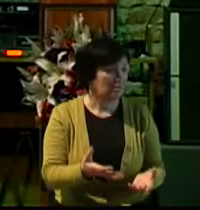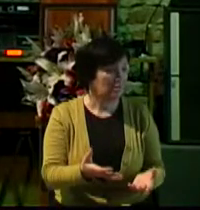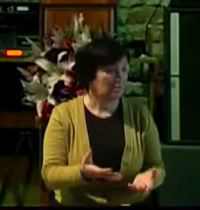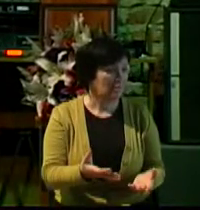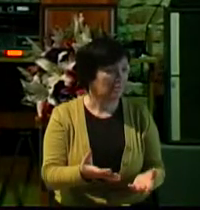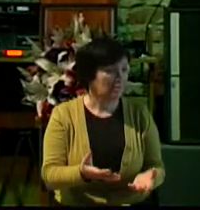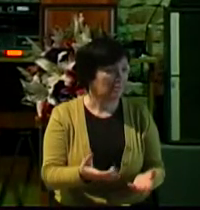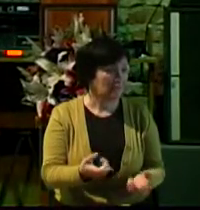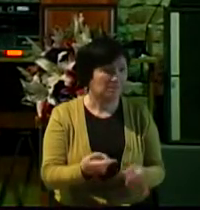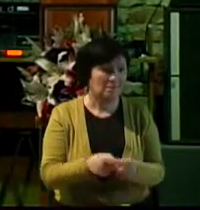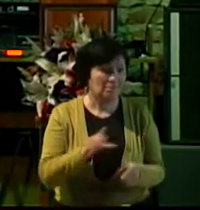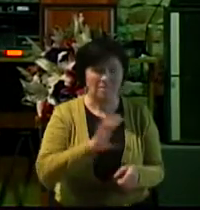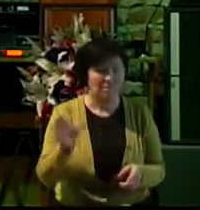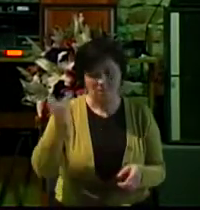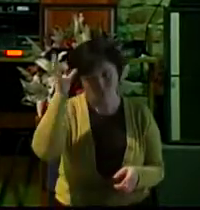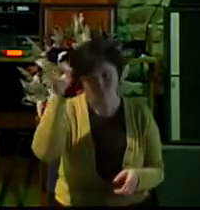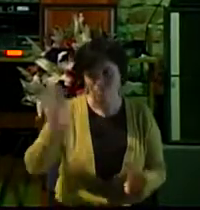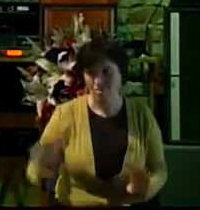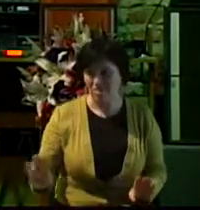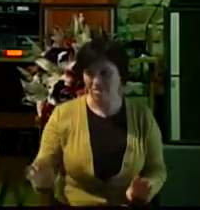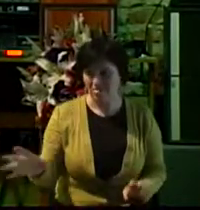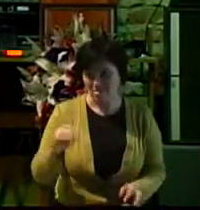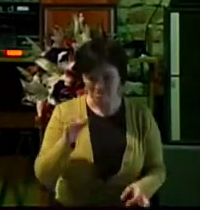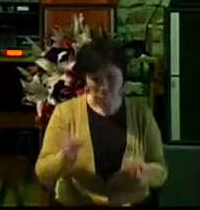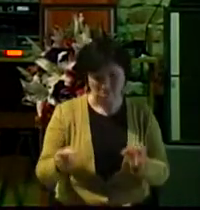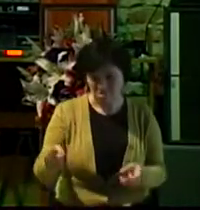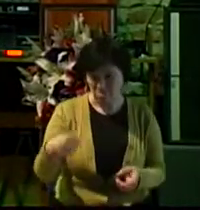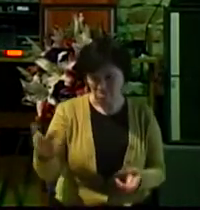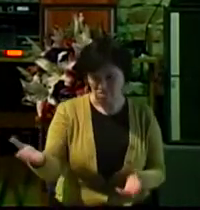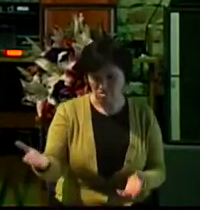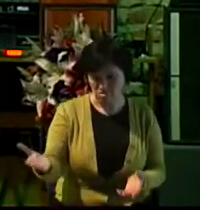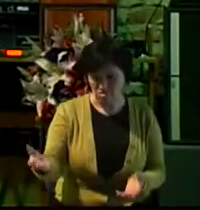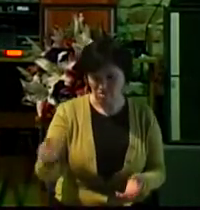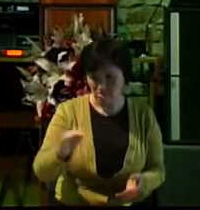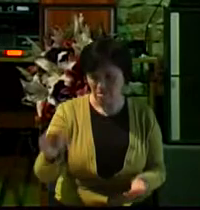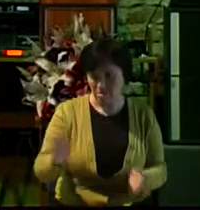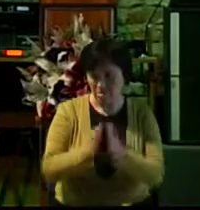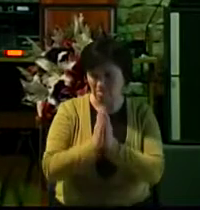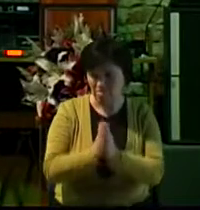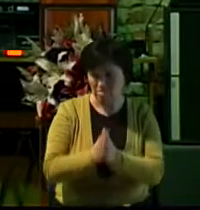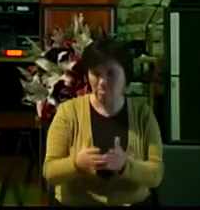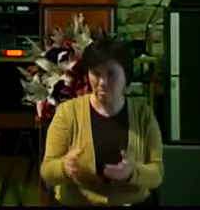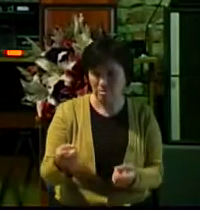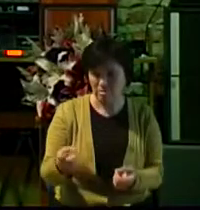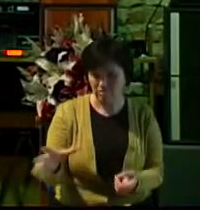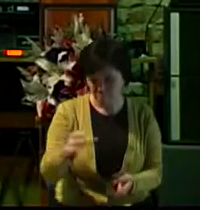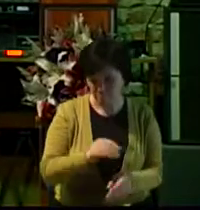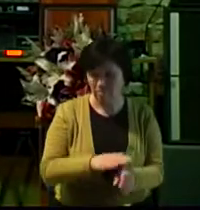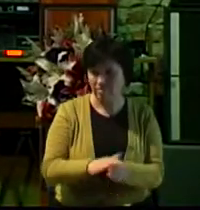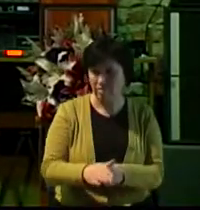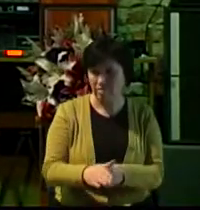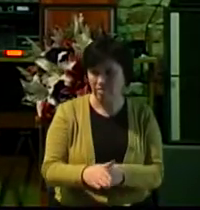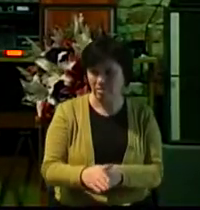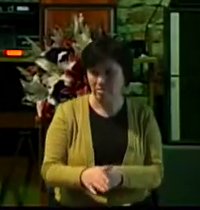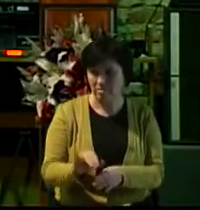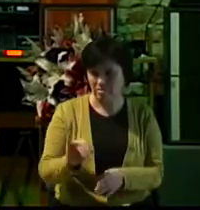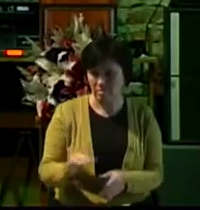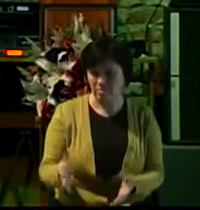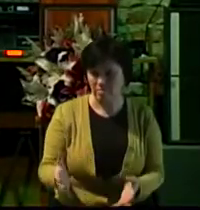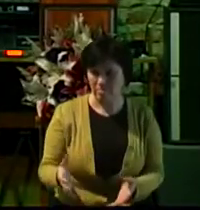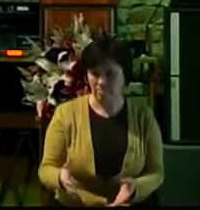раз, когда мы что-то просим у Него, соглашаемся, может быть, вместе, как написано в этом стихе, просить Его о чем-то,